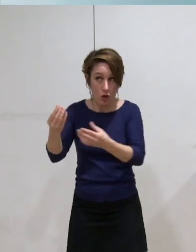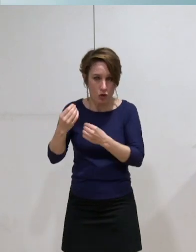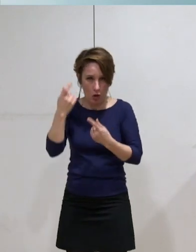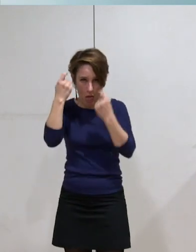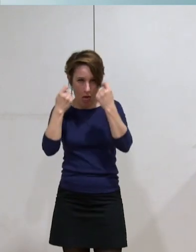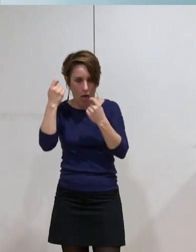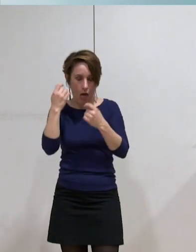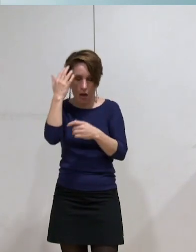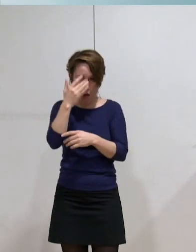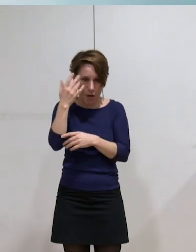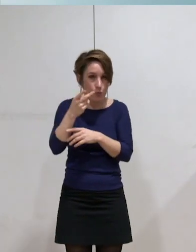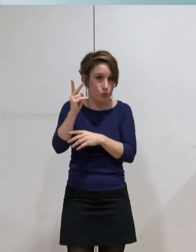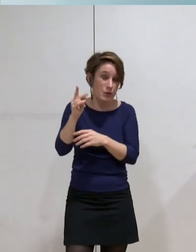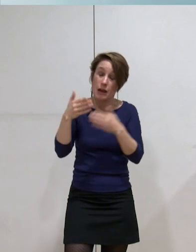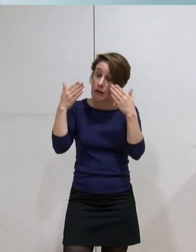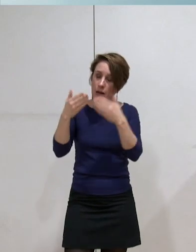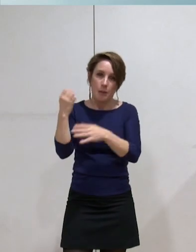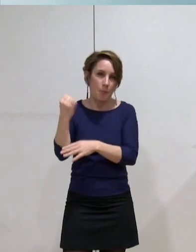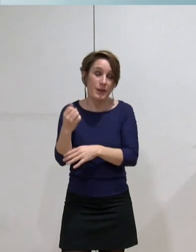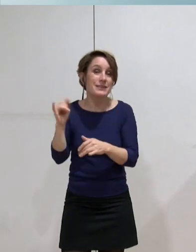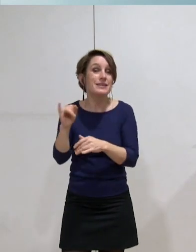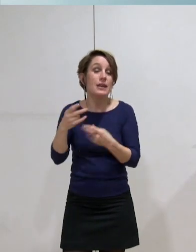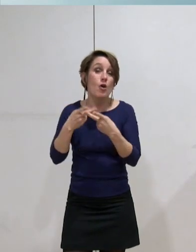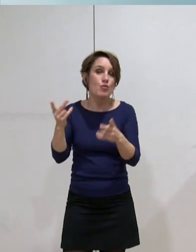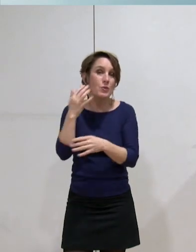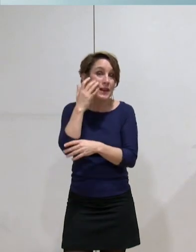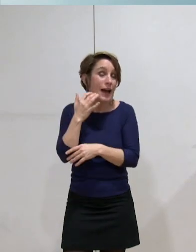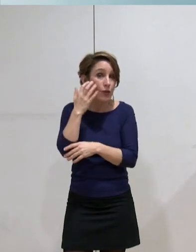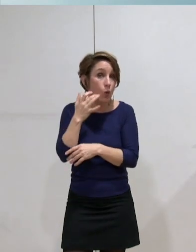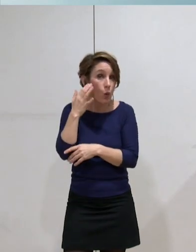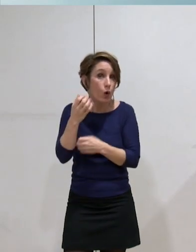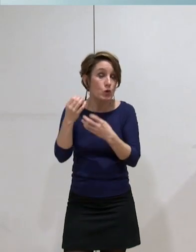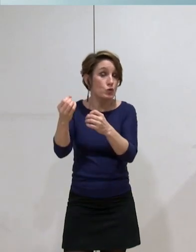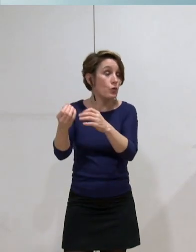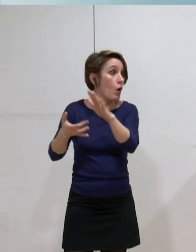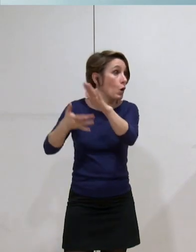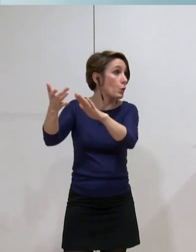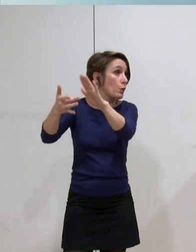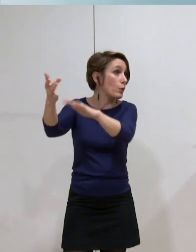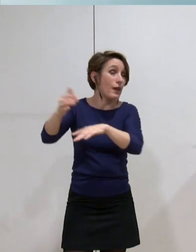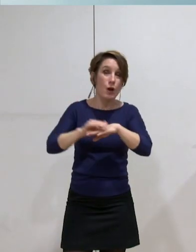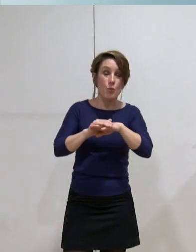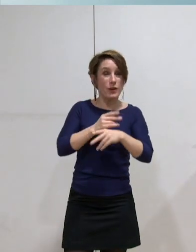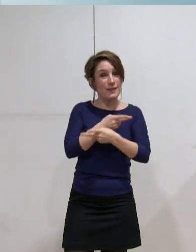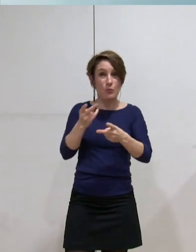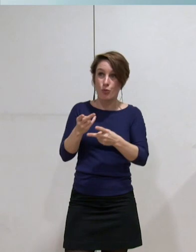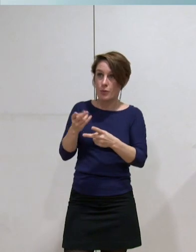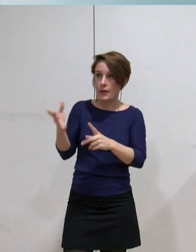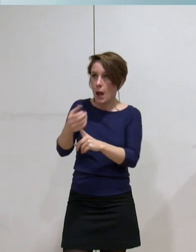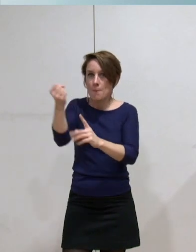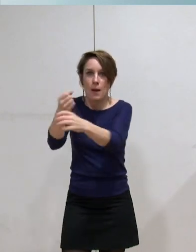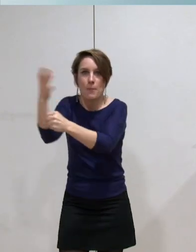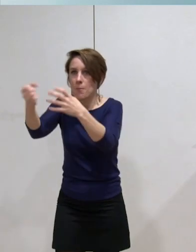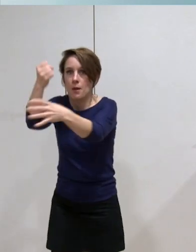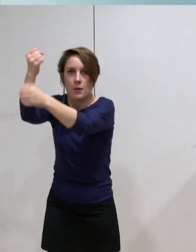particulier le public adolescent qui a tendance un petit peu à échapper aux politiques publiques ou ou ou proches des politiques publiques comme le sont nos